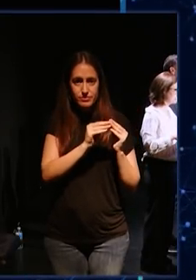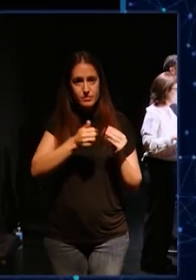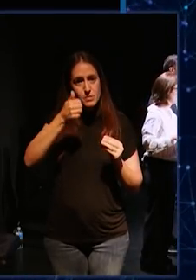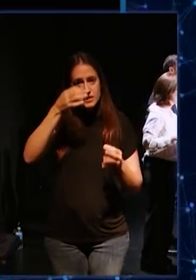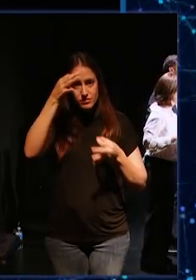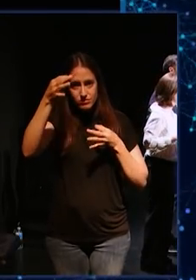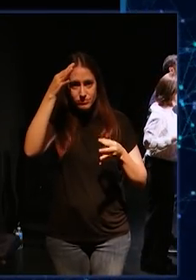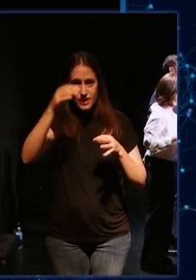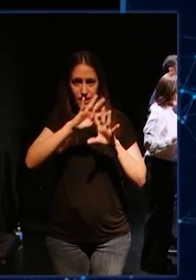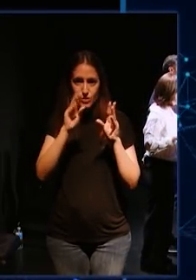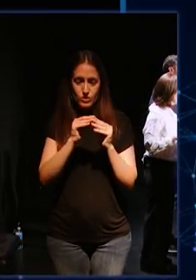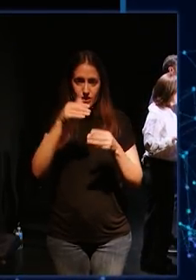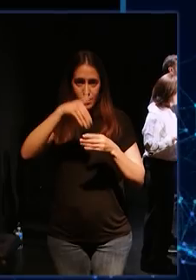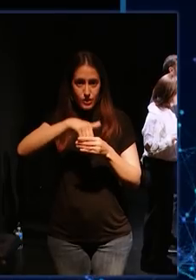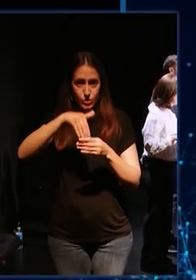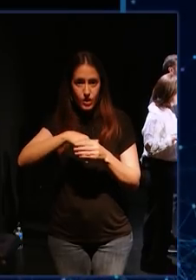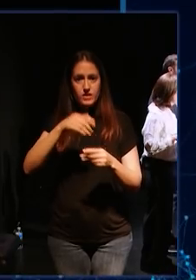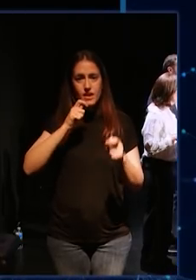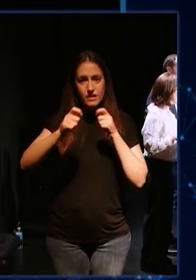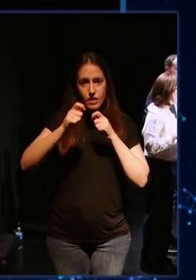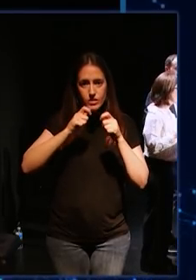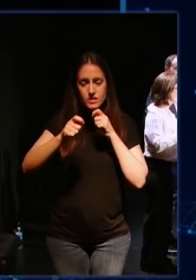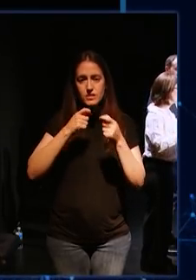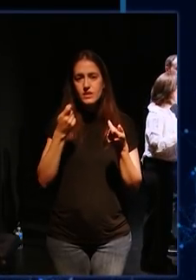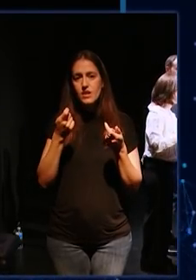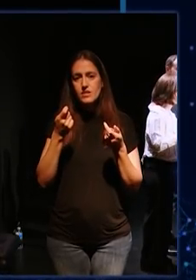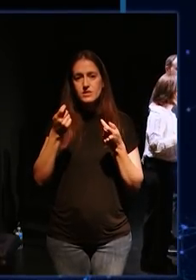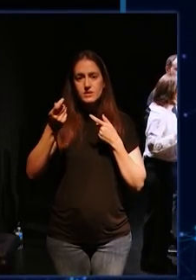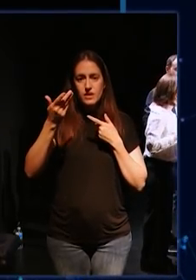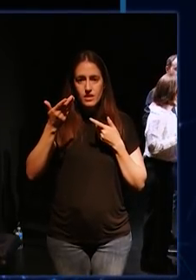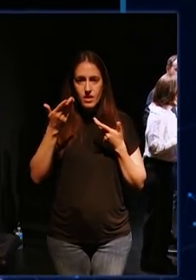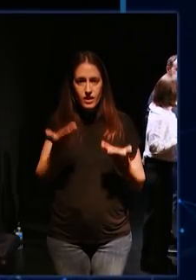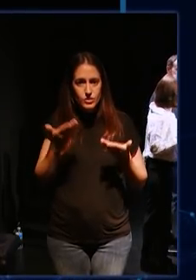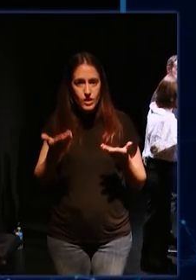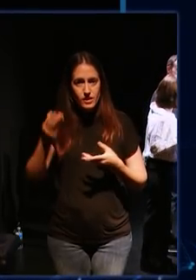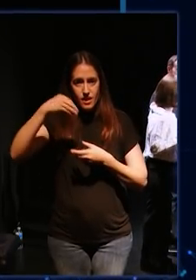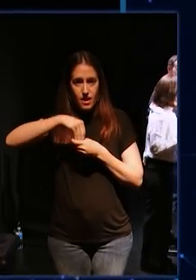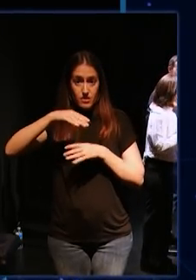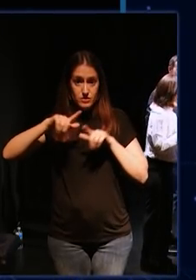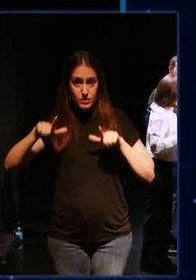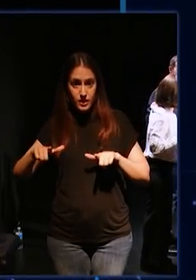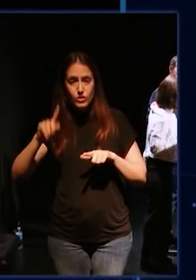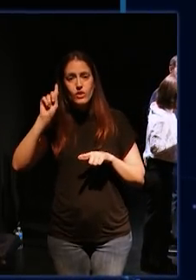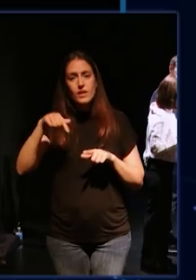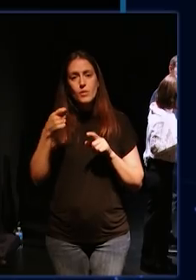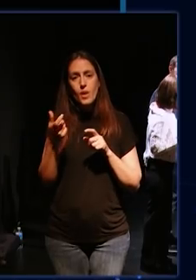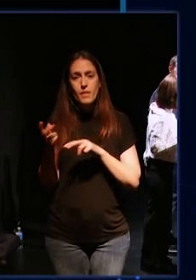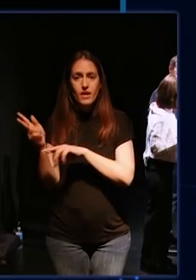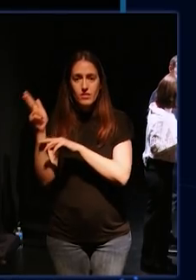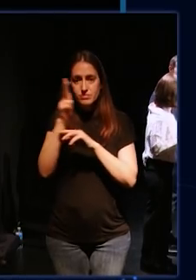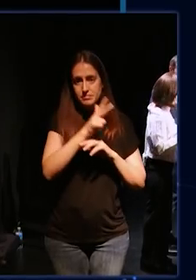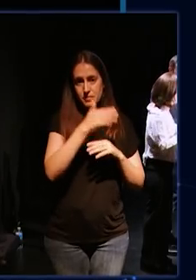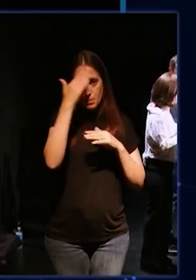aquests resultats electorals, amb entrevistes, amb actualitat des del plató i fent una petita ruta pel poble, a veure